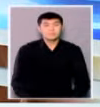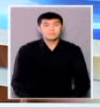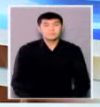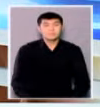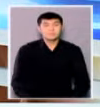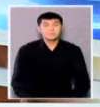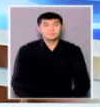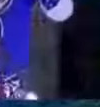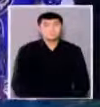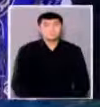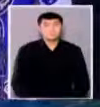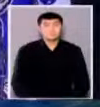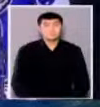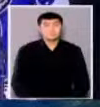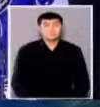көрейік.